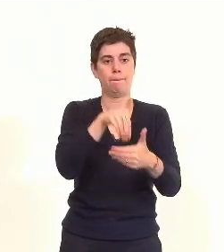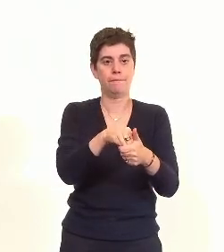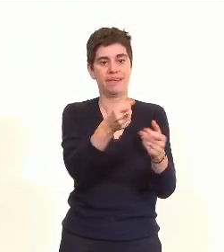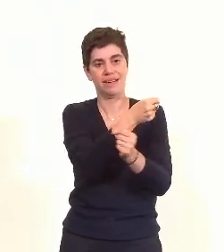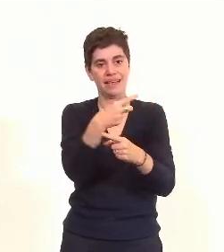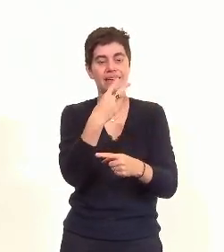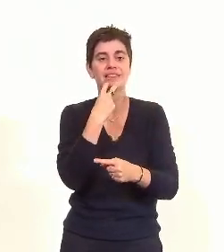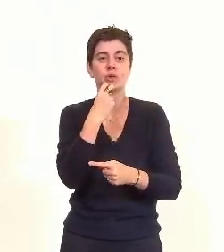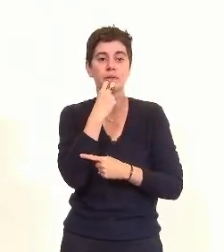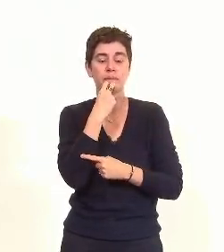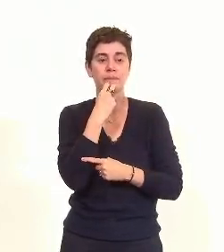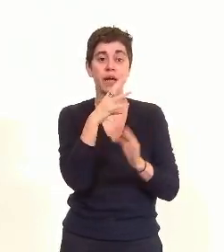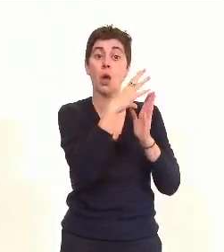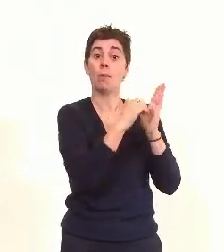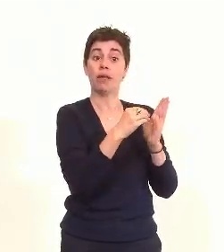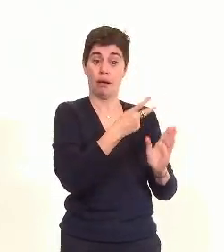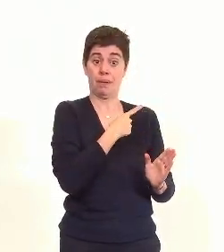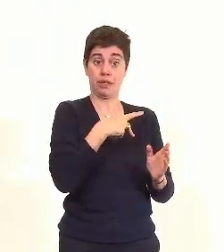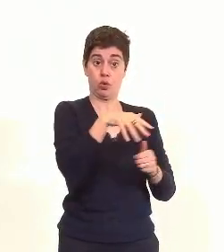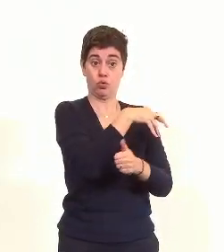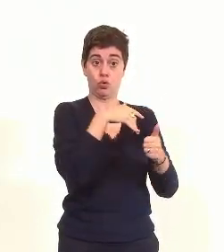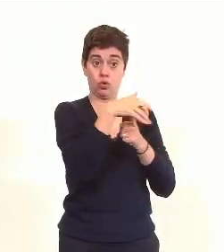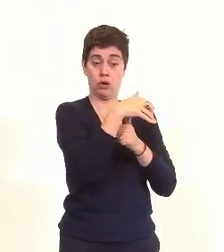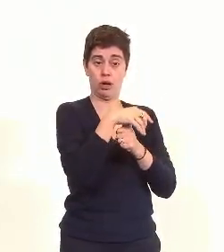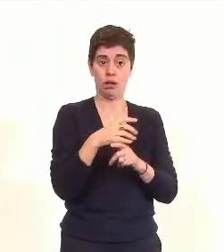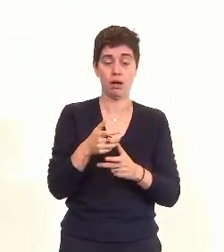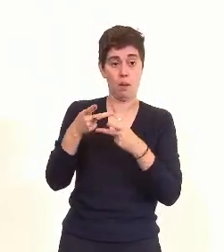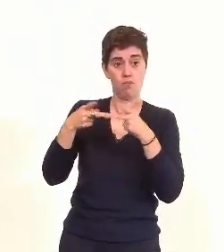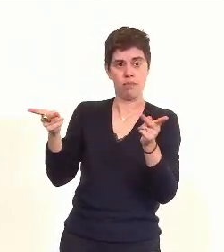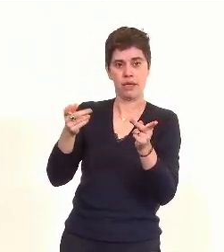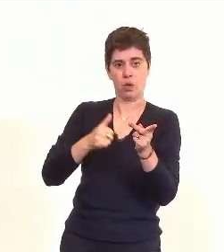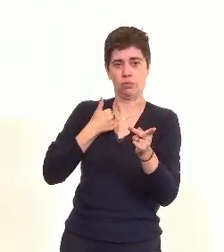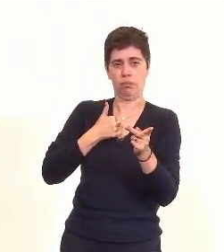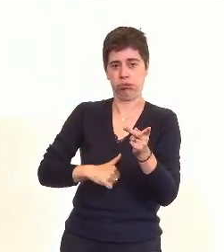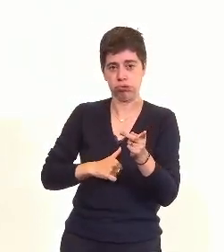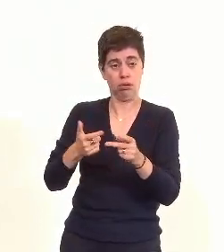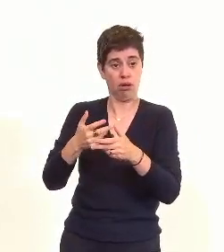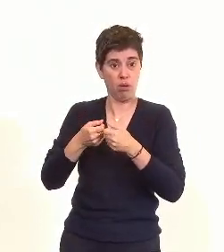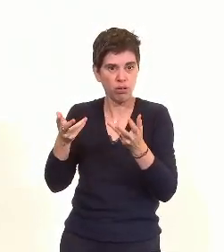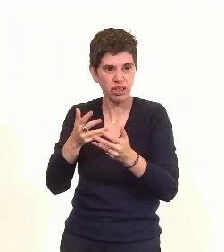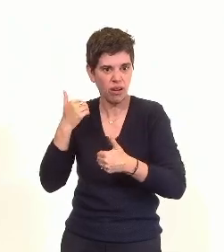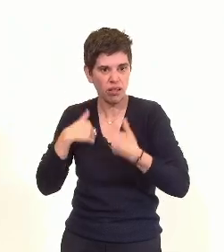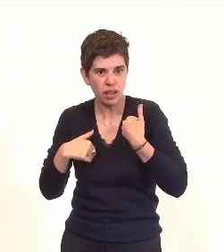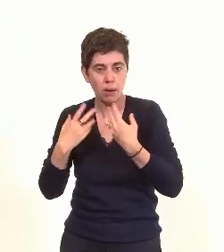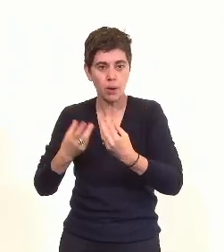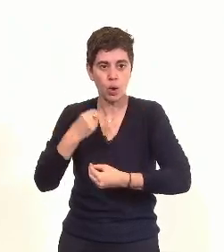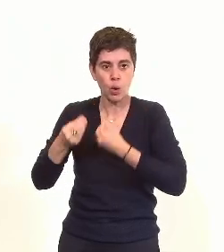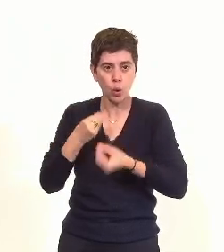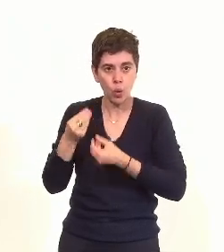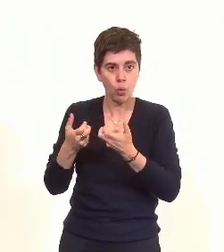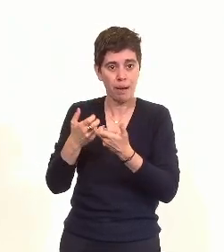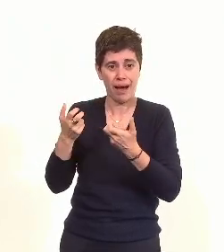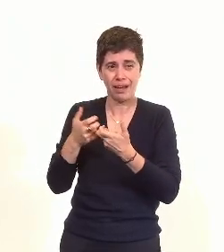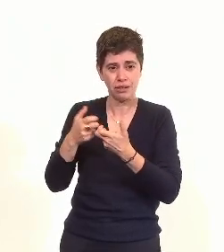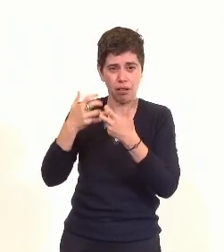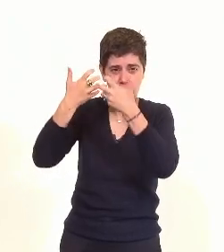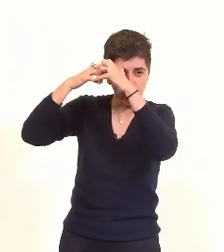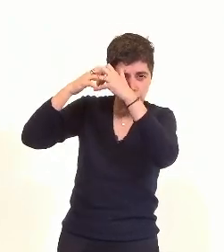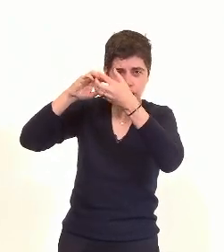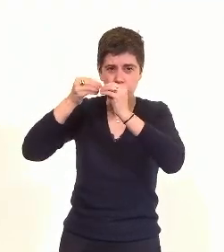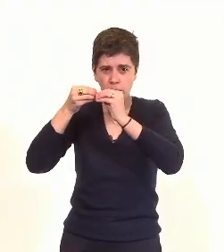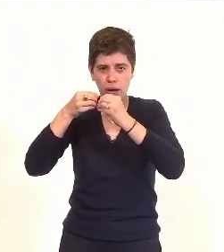en particulier pour les publics les plus éloignés de l'autonomie, comme les personnes polyhandicapées ou les personnes avec des altérations des fonctions très sévères, c'est vrai que